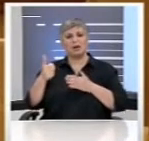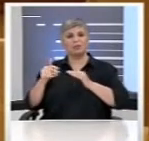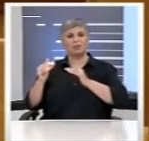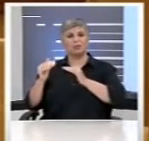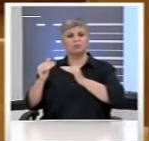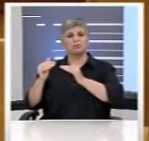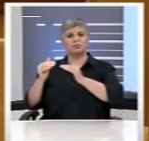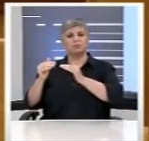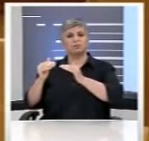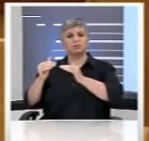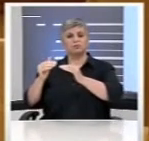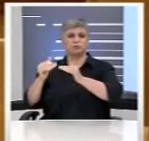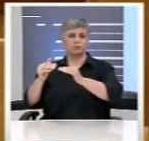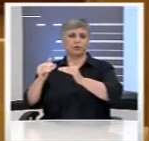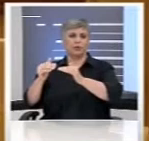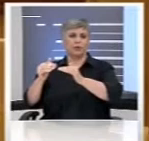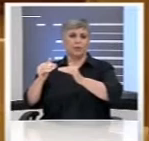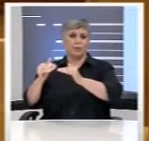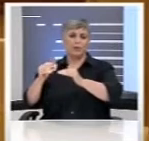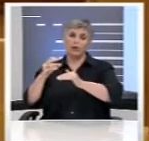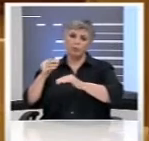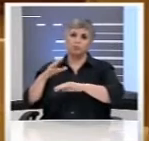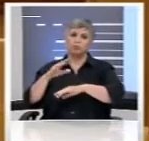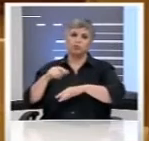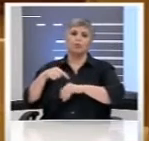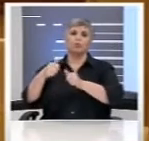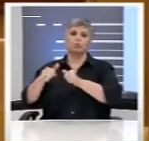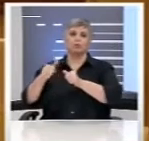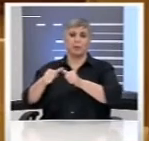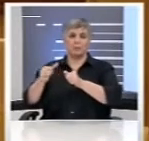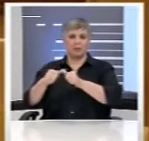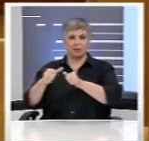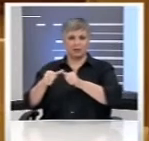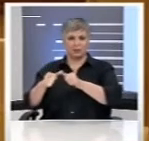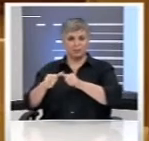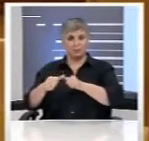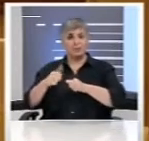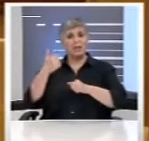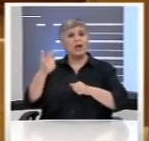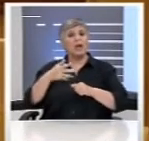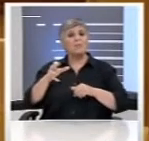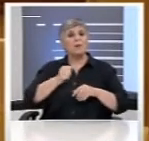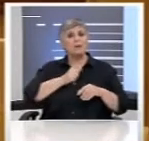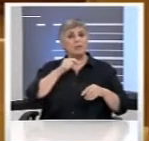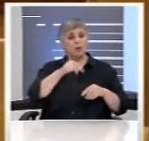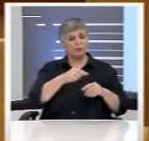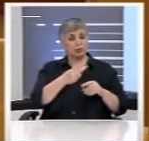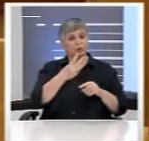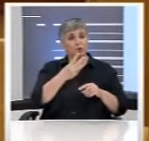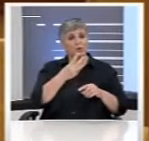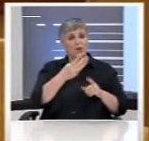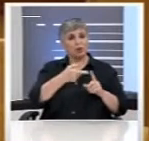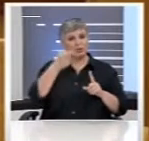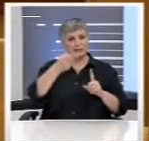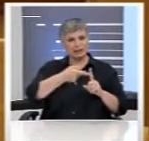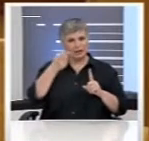χρονικό διάστημα. Αν τώρα πάρουμε από τη μία το μέσο πρωτογενές πλεώνασμα του 2% και από την